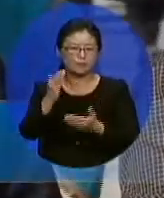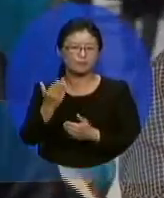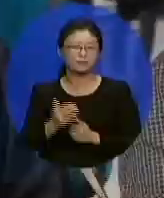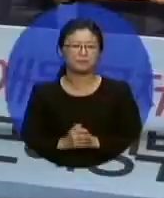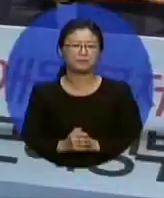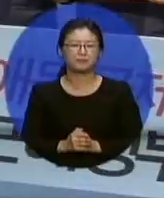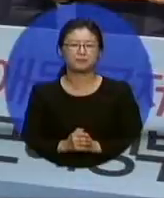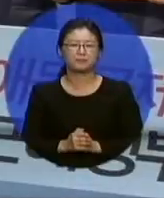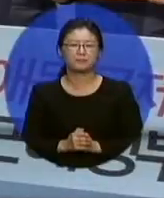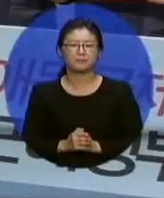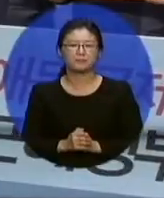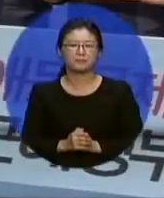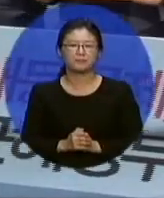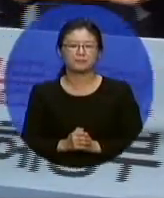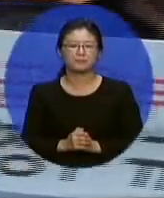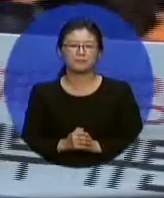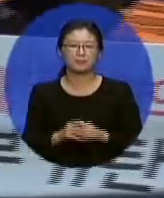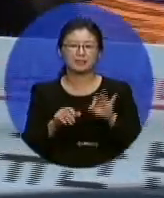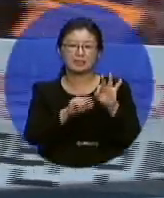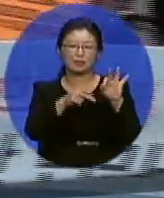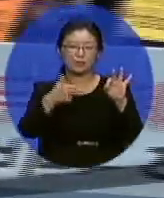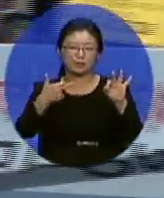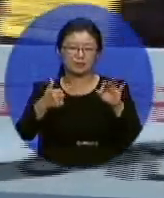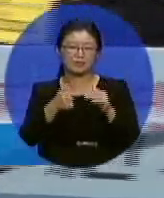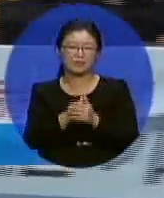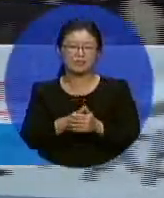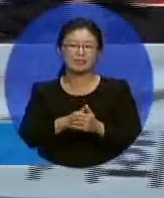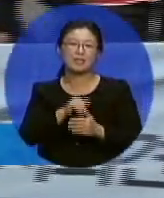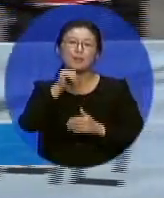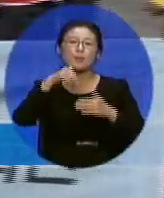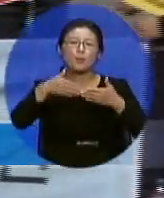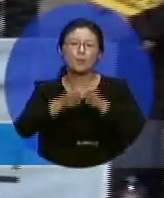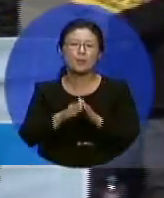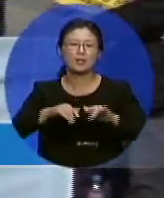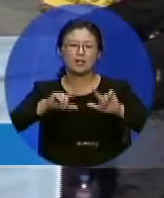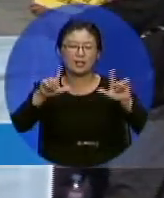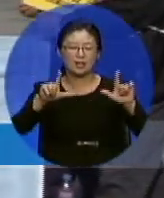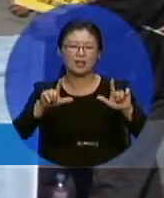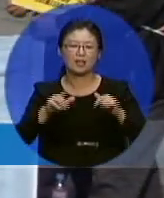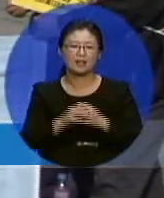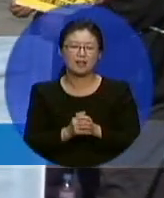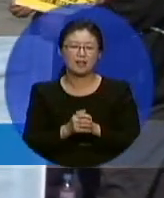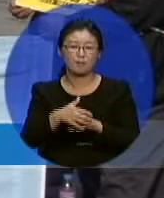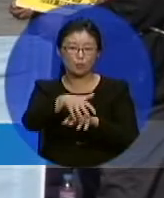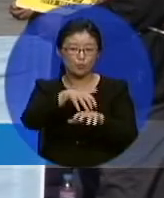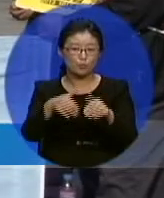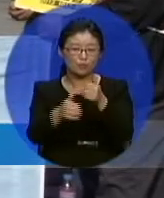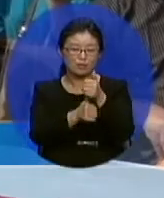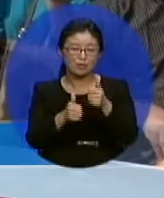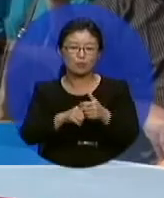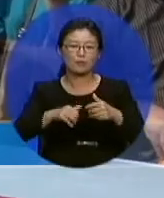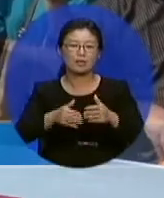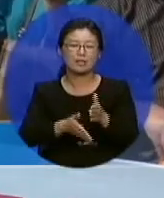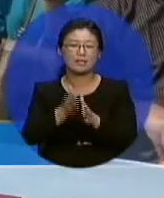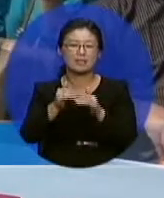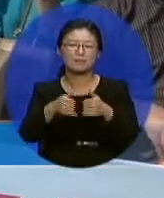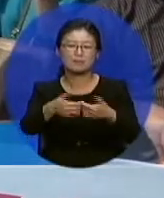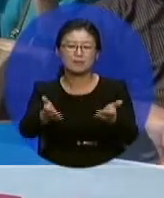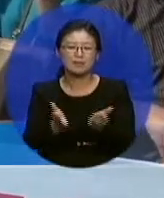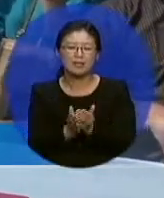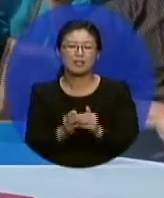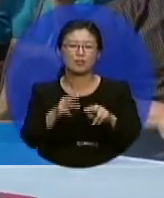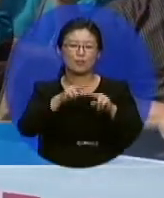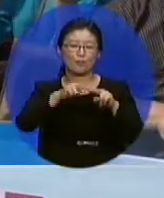것입니다. 10월 17일 빈곤 철폐의 날을 맞아 빈곤 철폐의 날 조직위원회 등 시민단체들은 서울